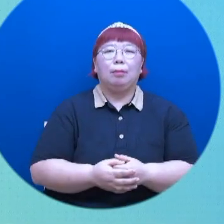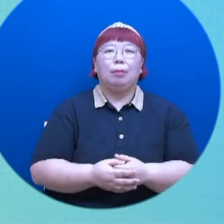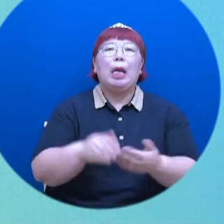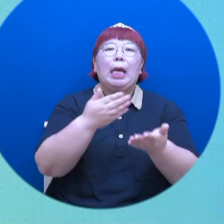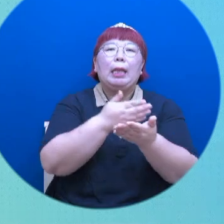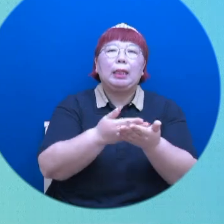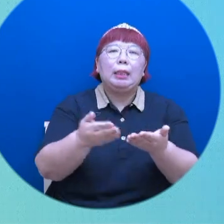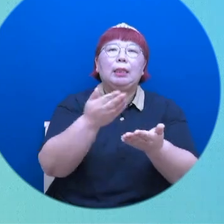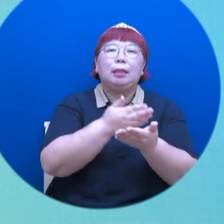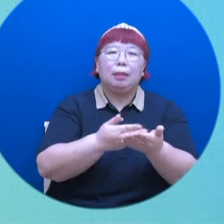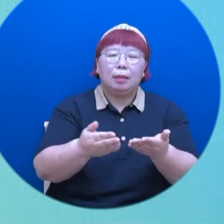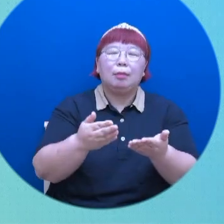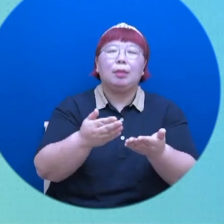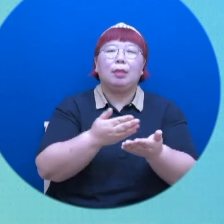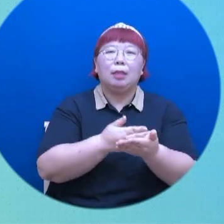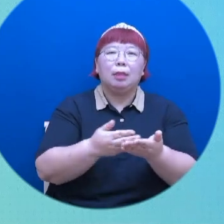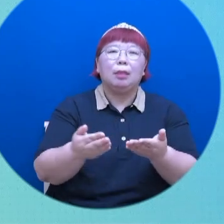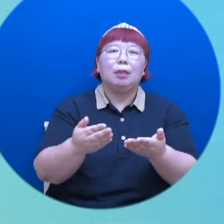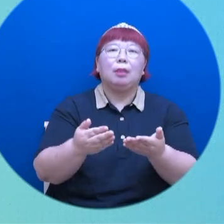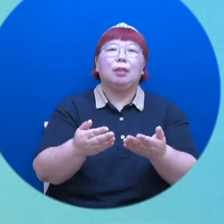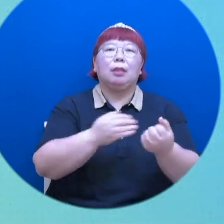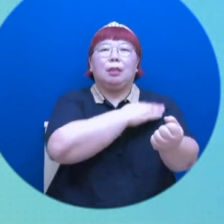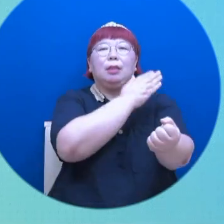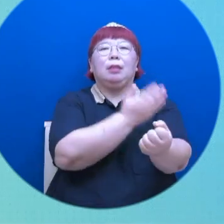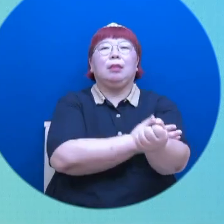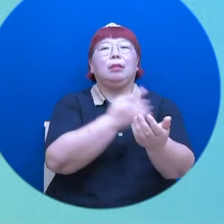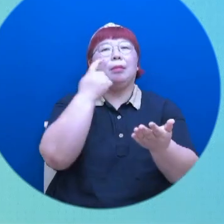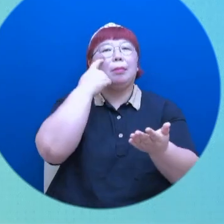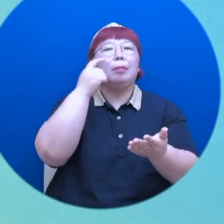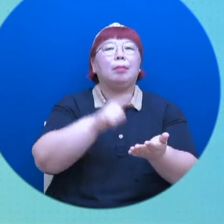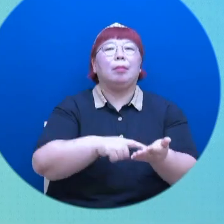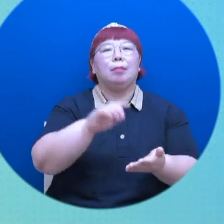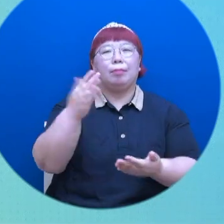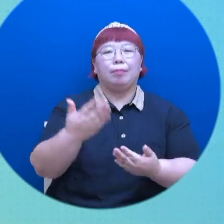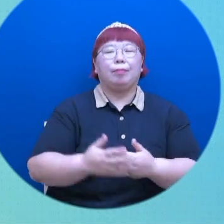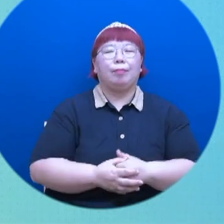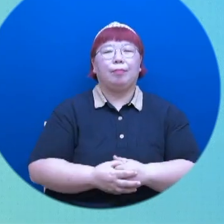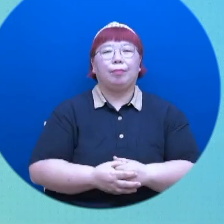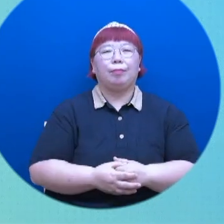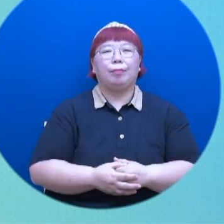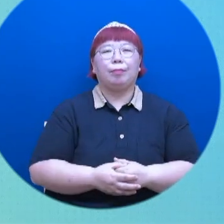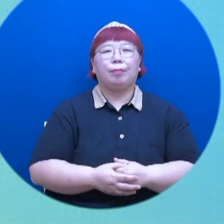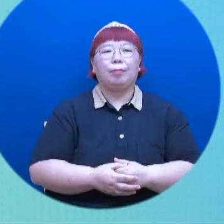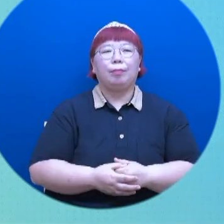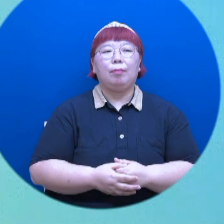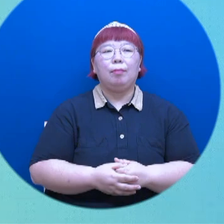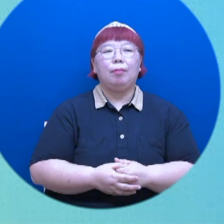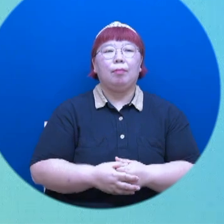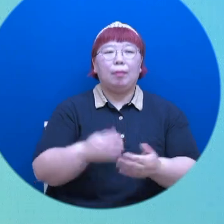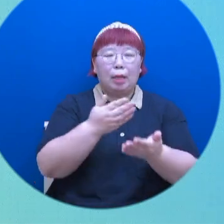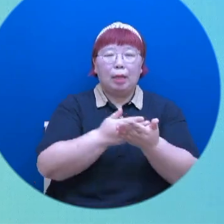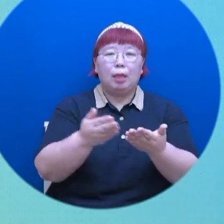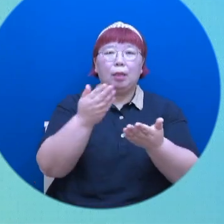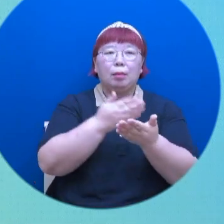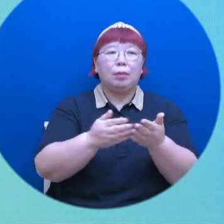그림을 그리는 은사를 발견하게 됩니다. 이 자매님이 그림을 그리기